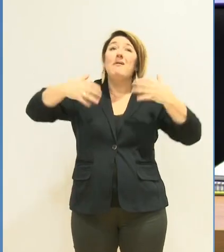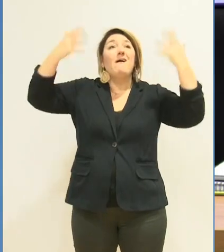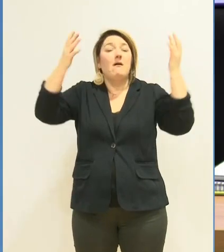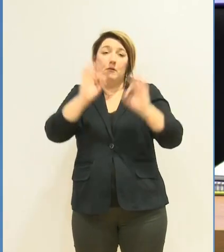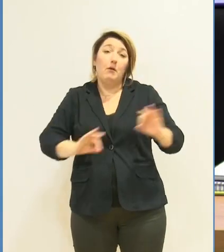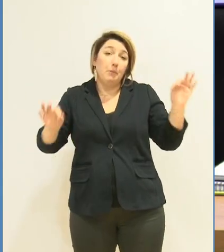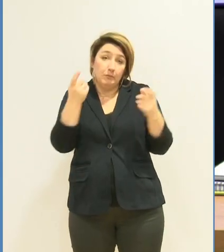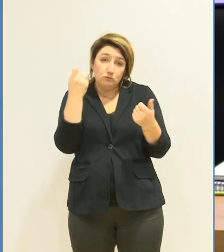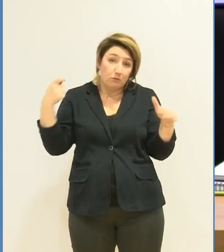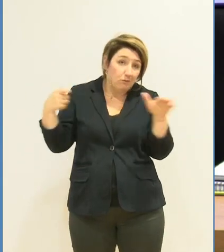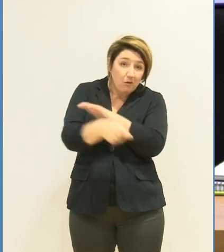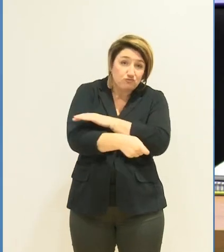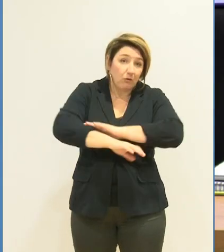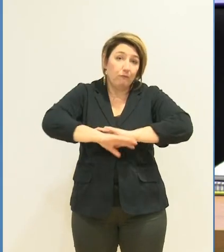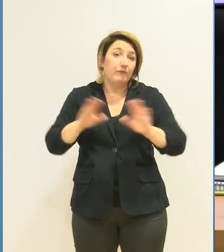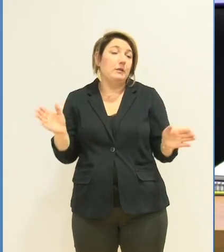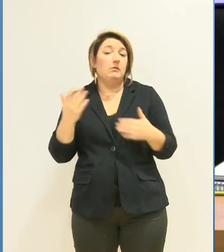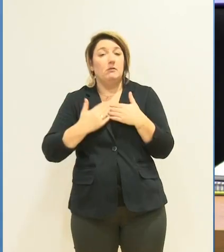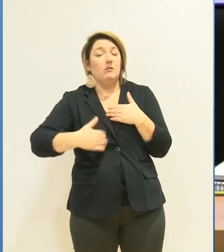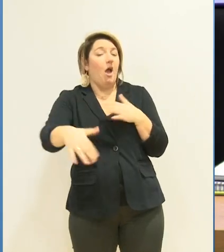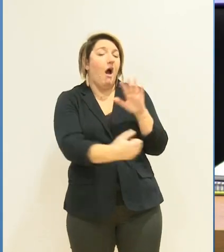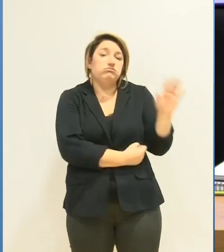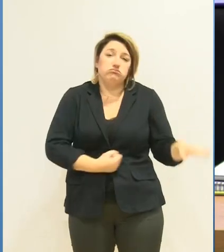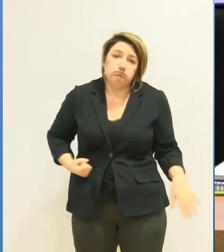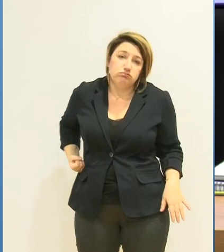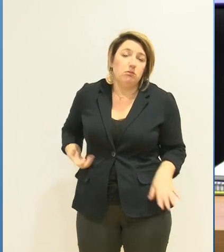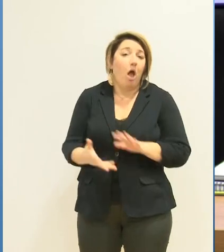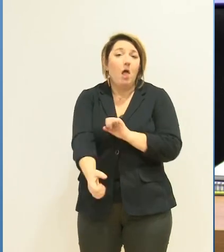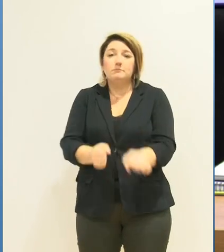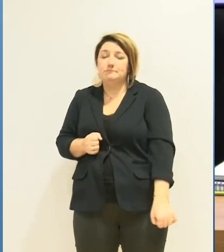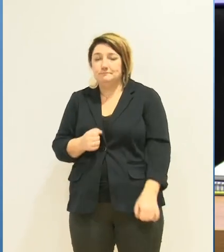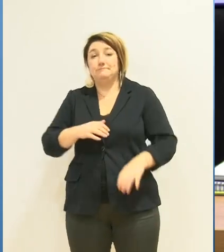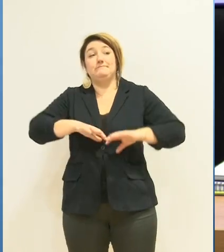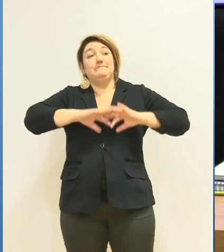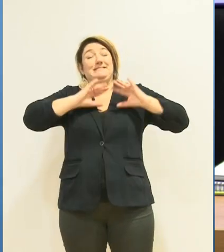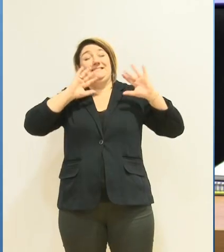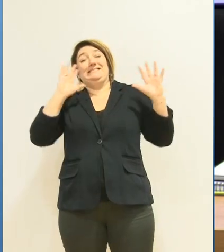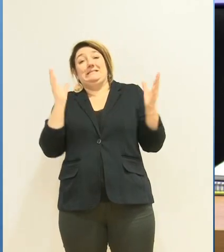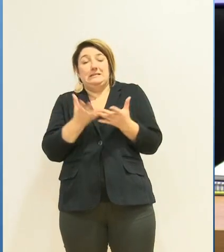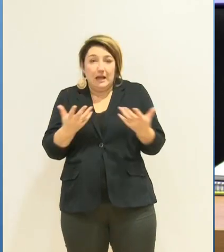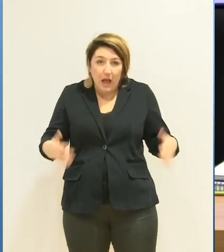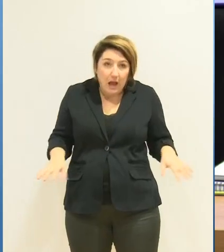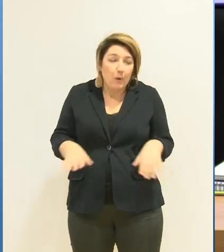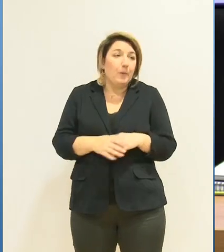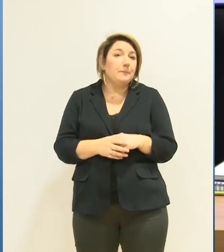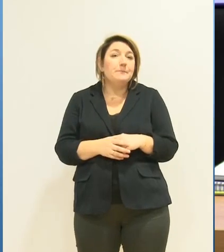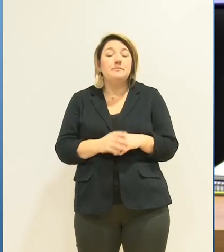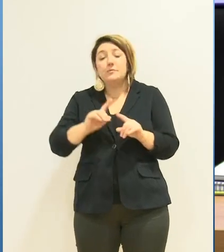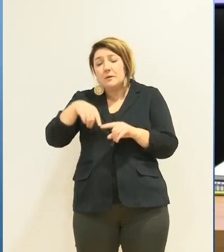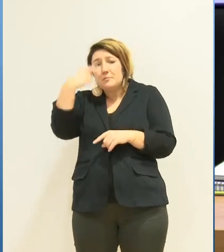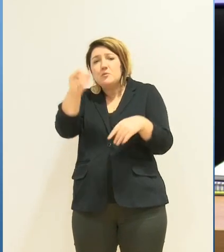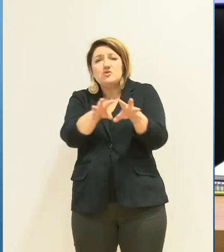ce point de vue là et donc dès lors l'alternative pour la prochaine